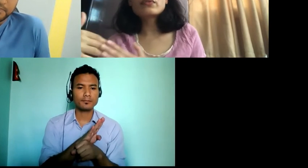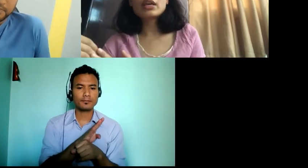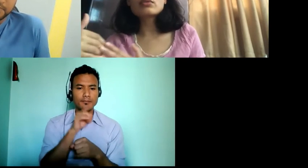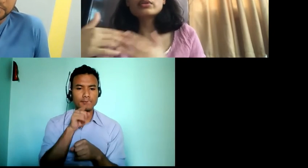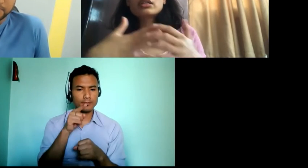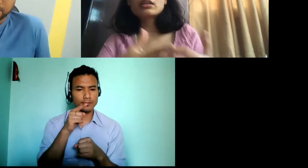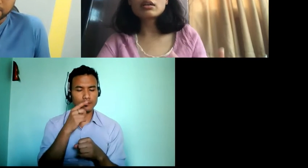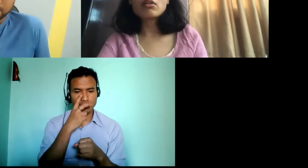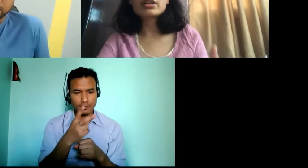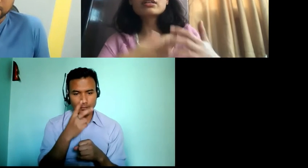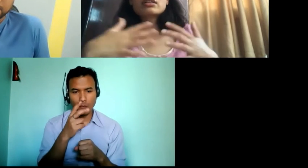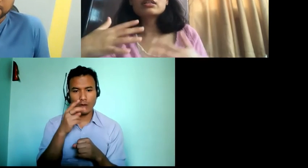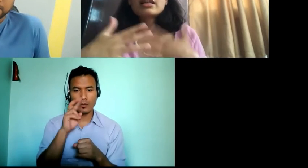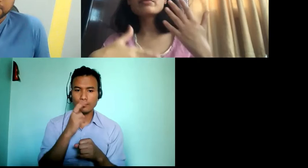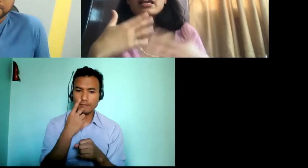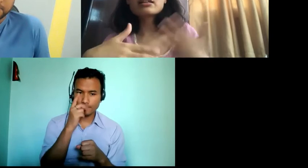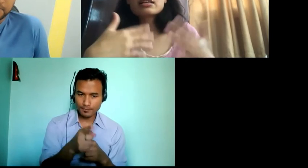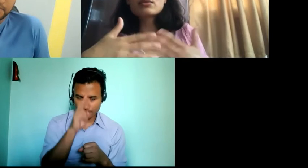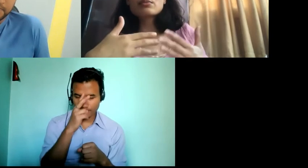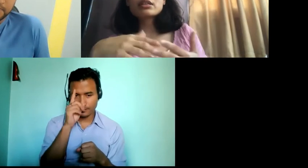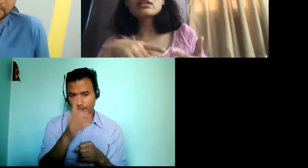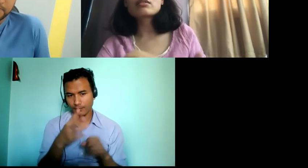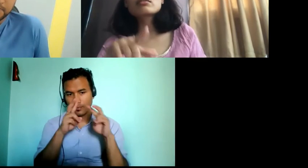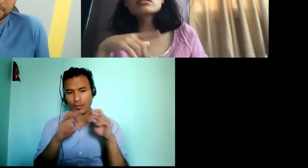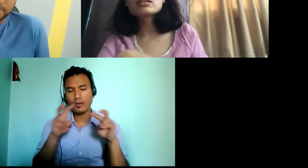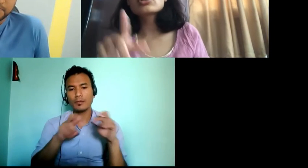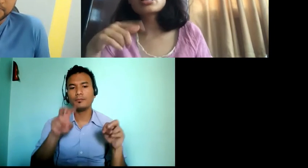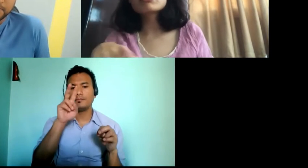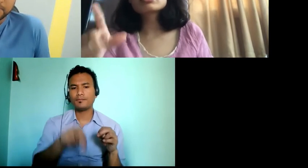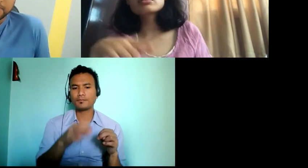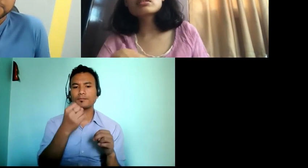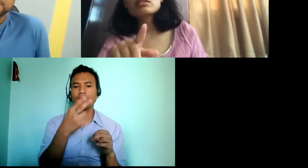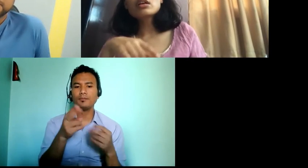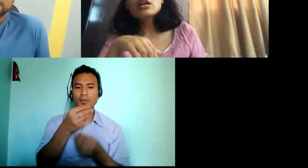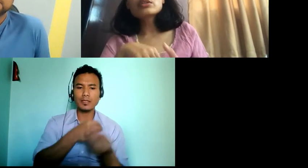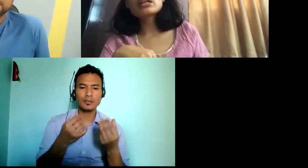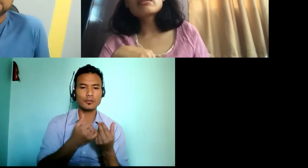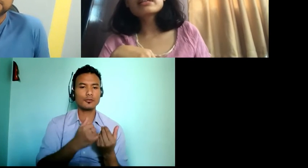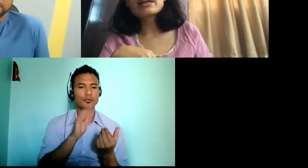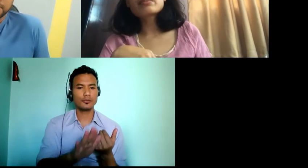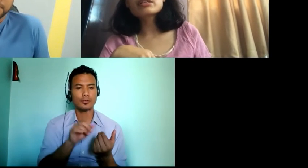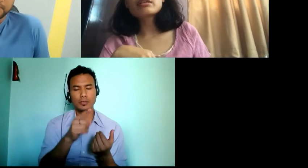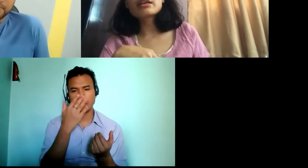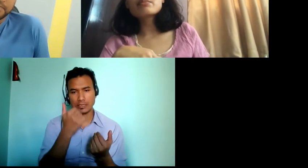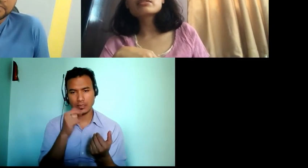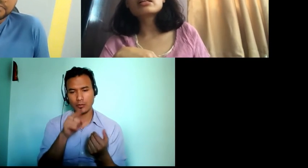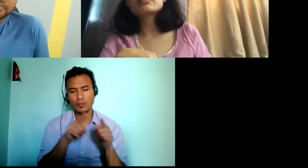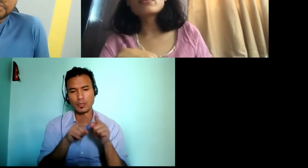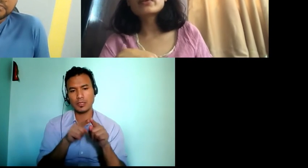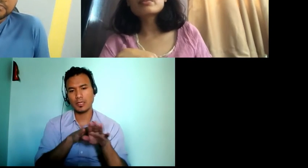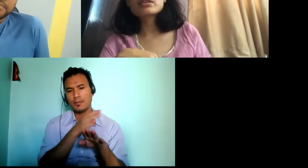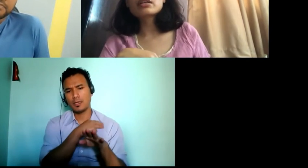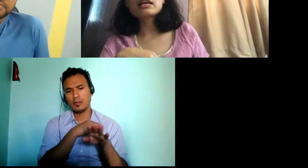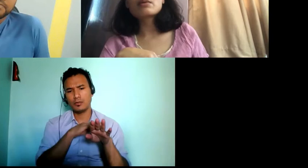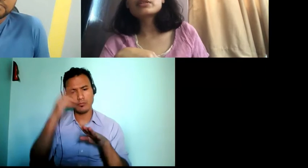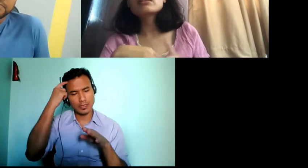न्युजहरू फेक हो कि होइन कि त्यसलाई पनि एनालाइज गर्नुपर्छ कि, नत्र कतिले सेयर गरिदिन्छ नि त. त्यसले गर्दाखेरि पनि धेरै मेन्टल हेल्थमा